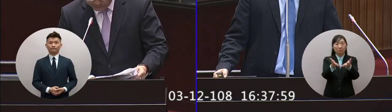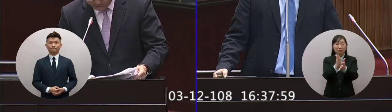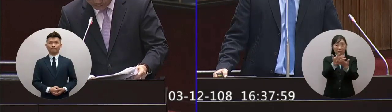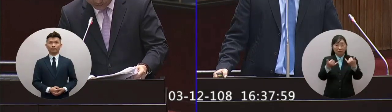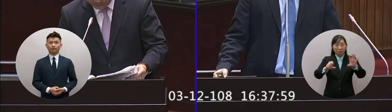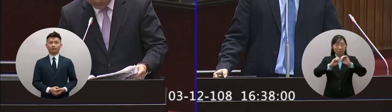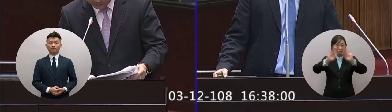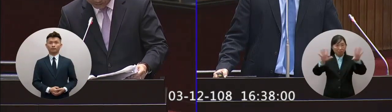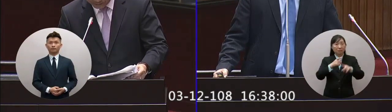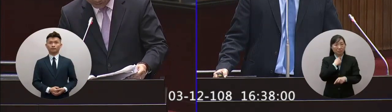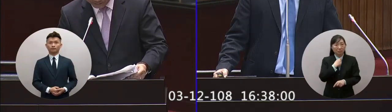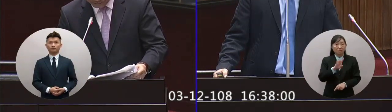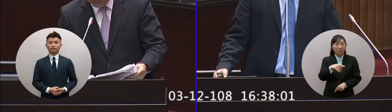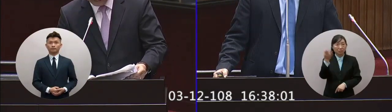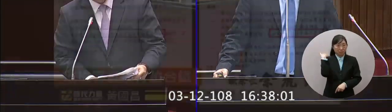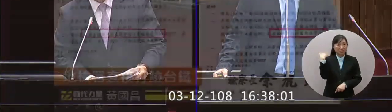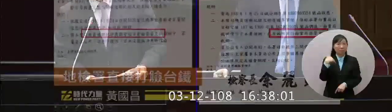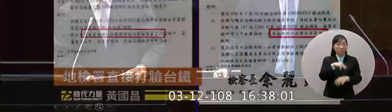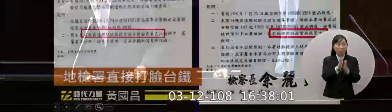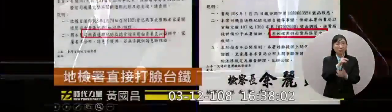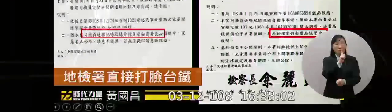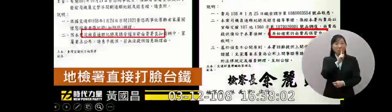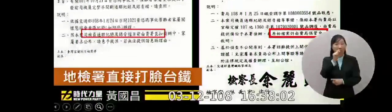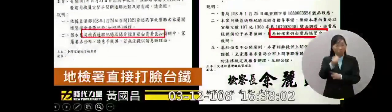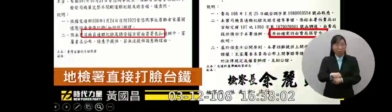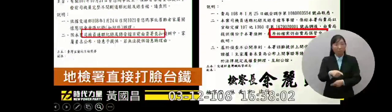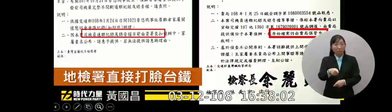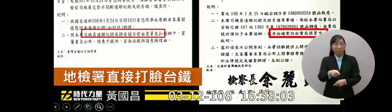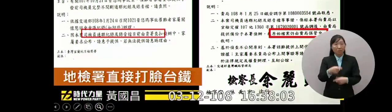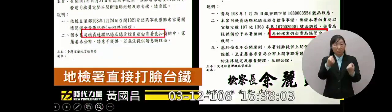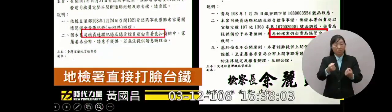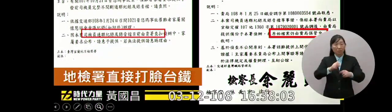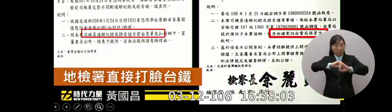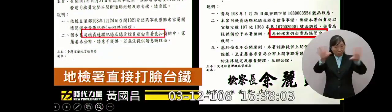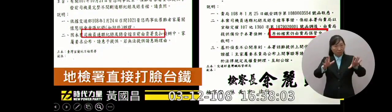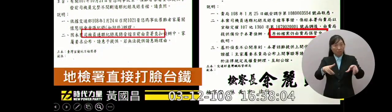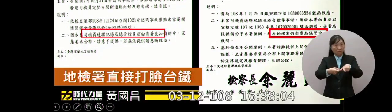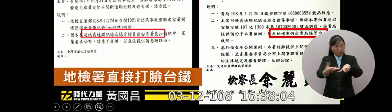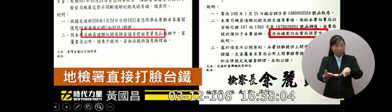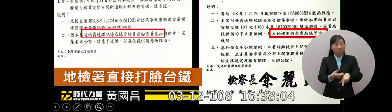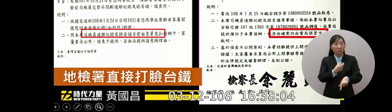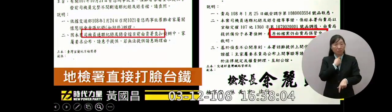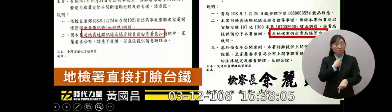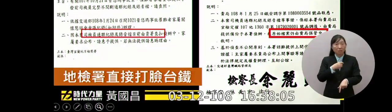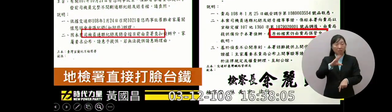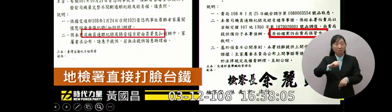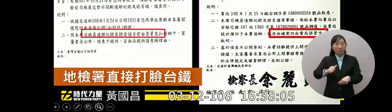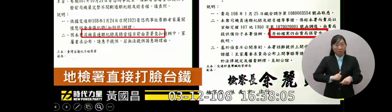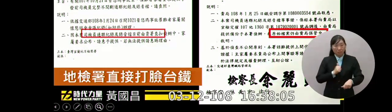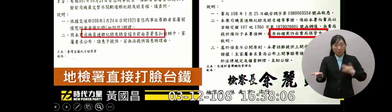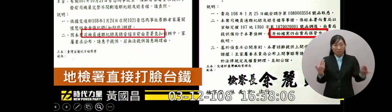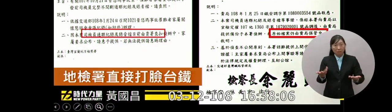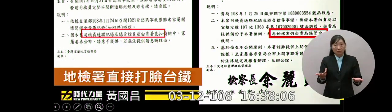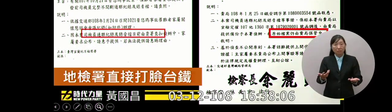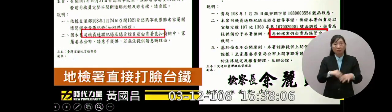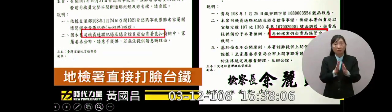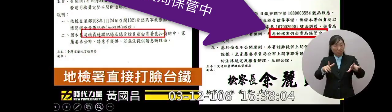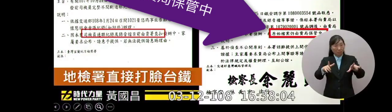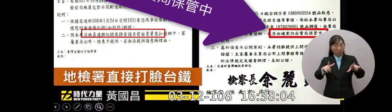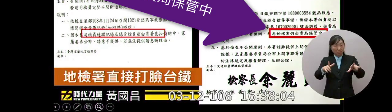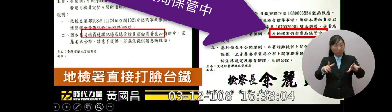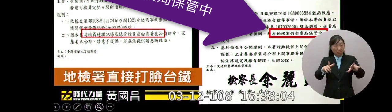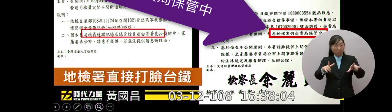有的资料当初说好的，就是要在那边公开透明，把真相展现给社会大众看。